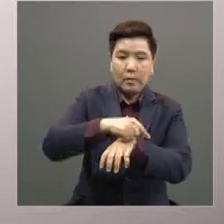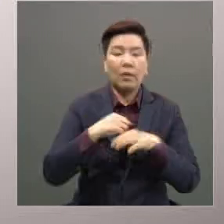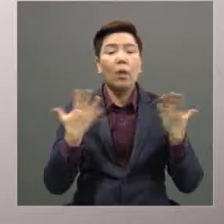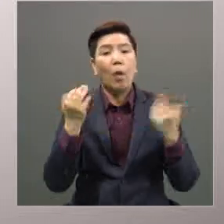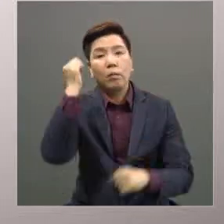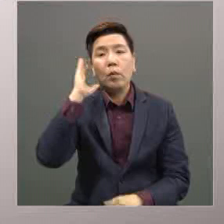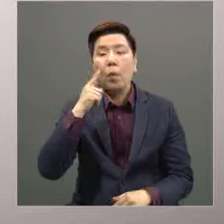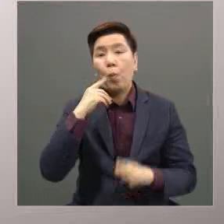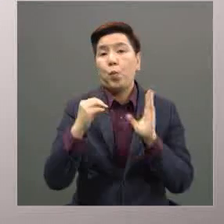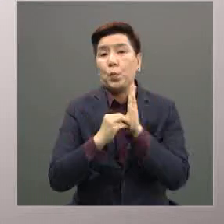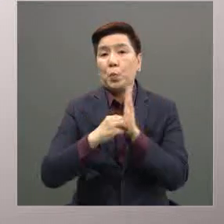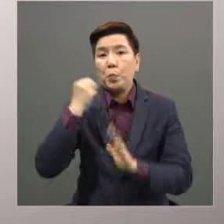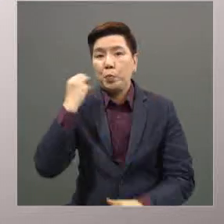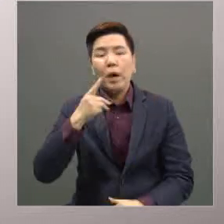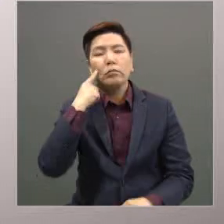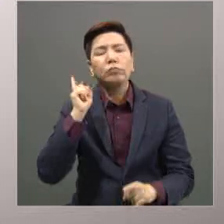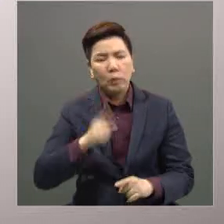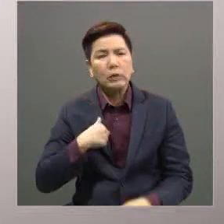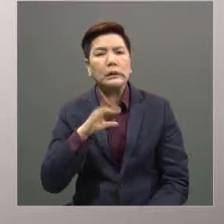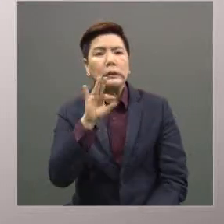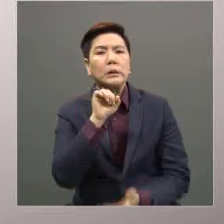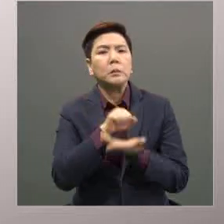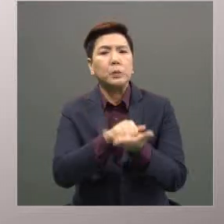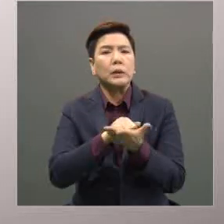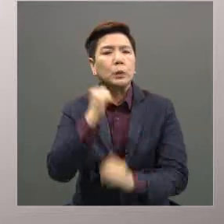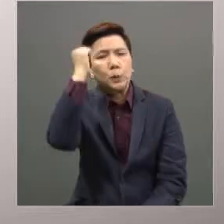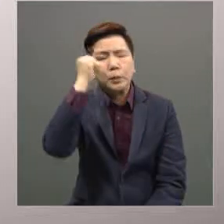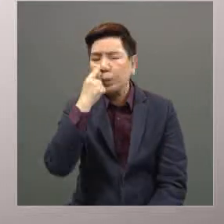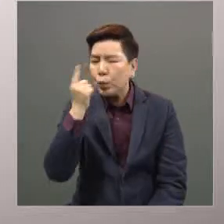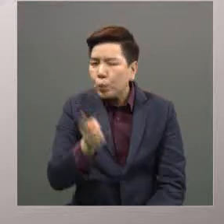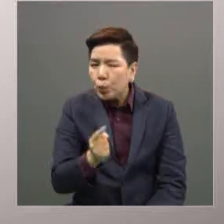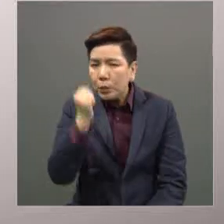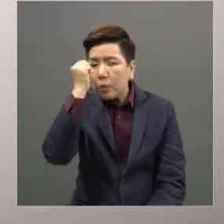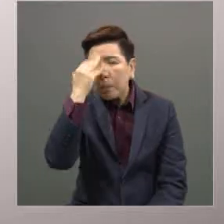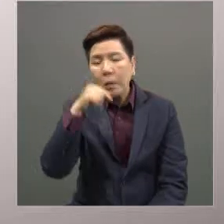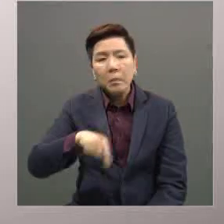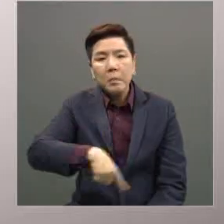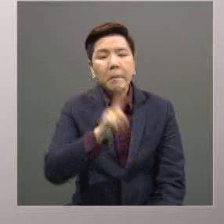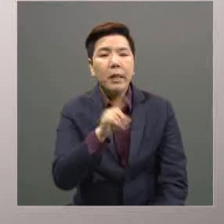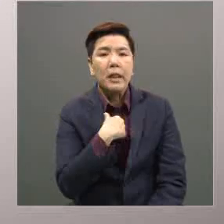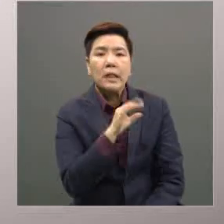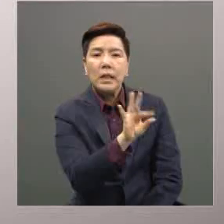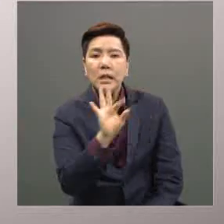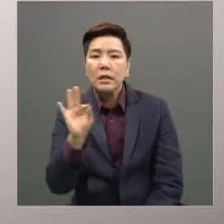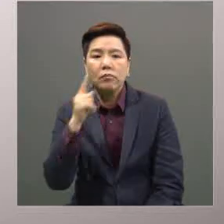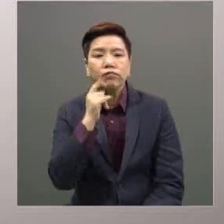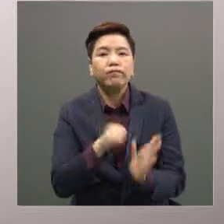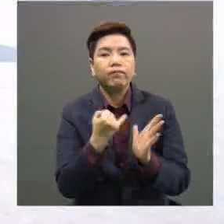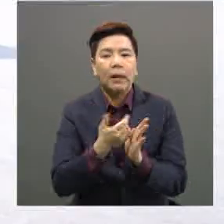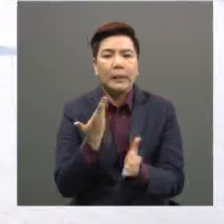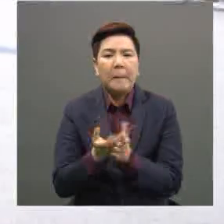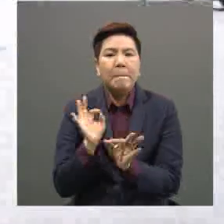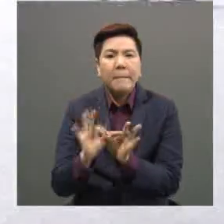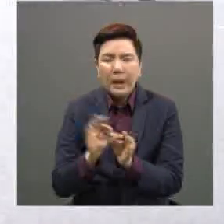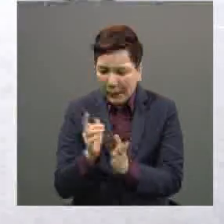าคือคนกรุงเทพส่วนใหญ่เนี่ยยังไงเขาก็ยังเลือกใช้บริการรถเมย์กันอยู่นะเพราะเขาบอกว่ามันเป็นพาหนะทางเลือกที่สะดวกและที่สำคัญคือมันประหยัดค่าใช้